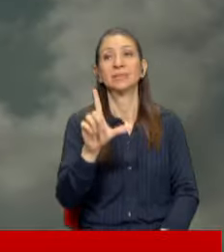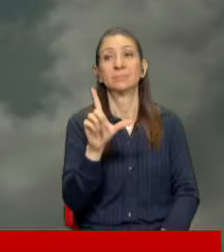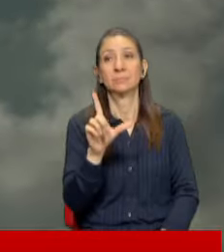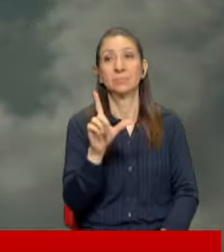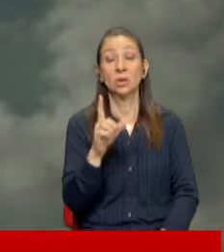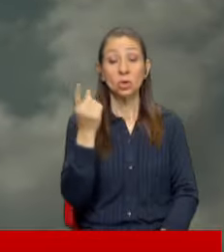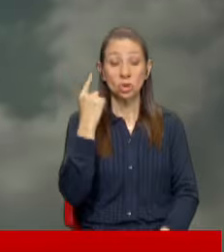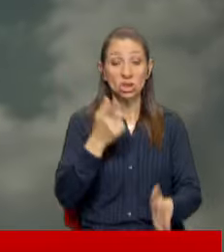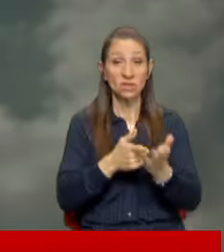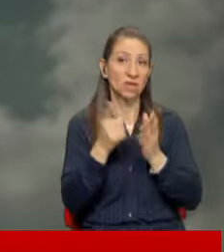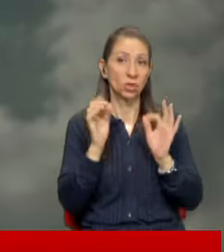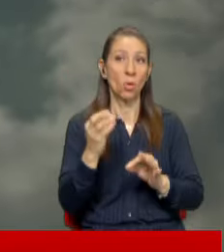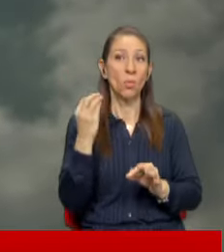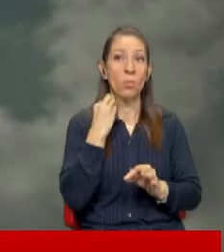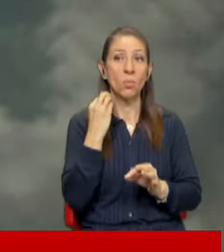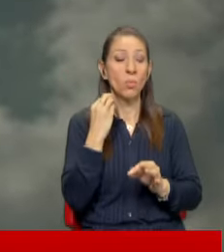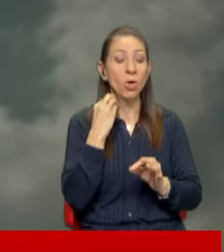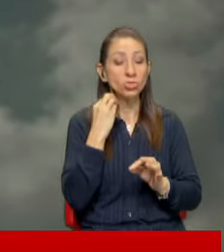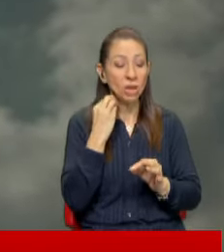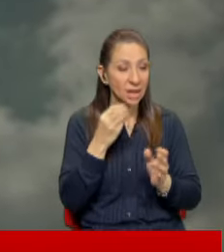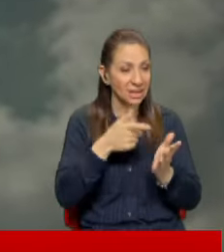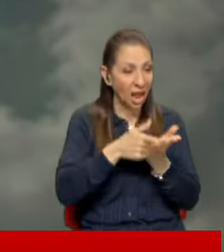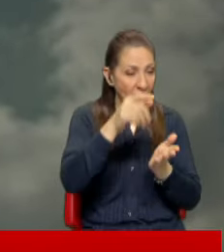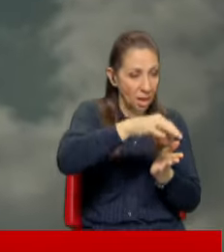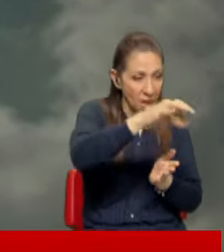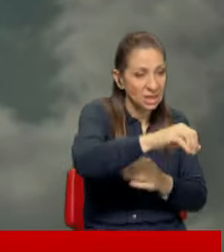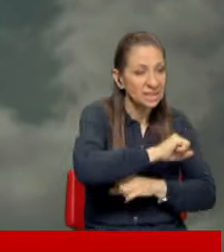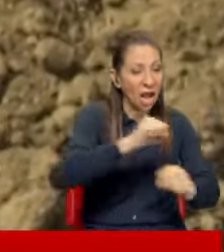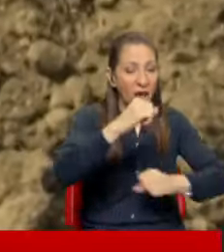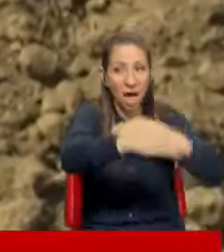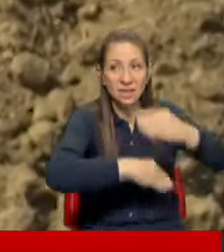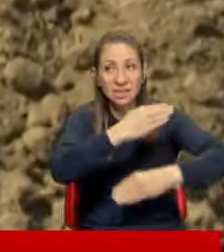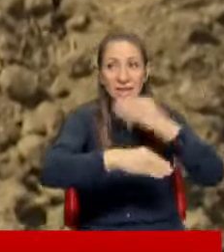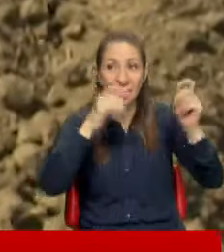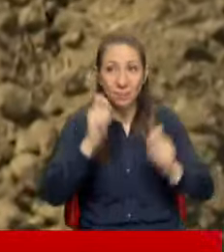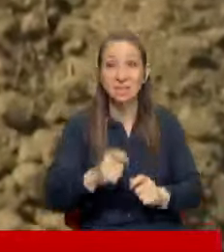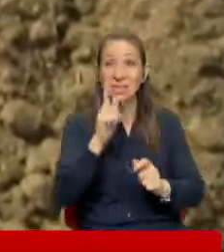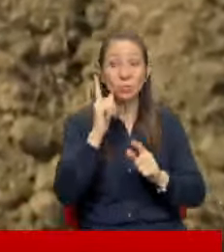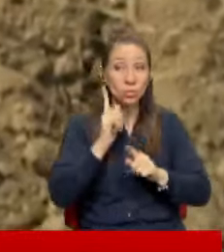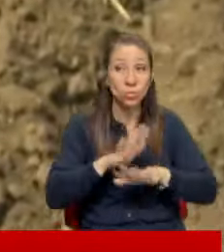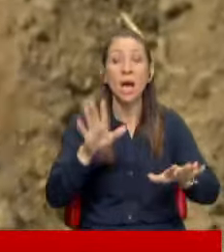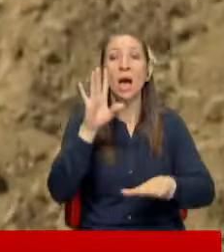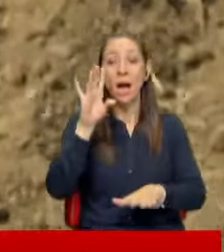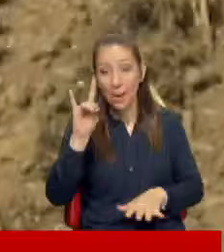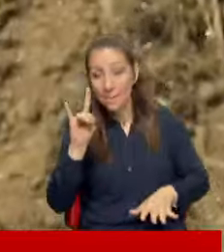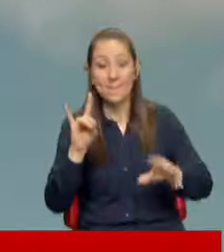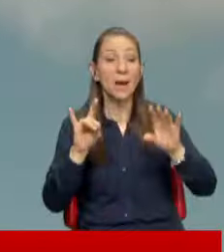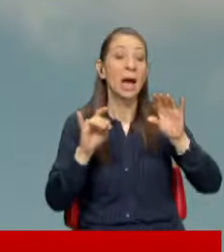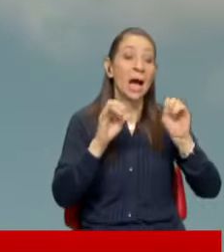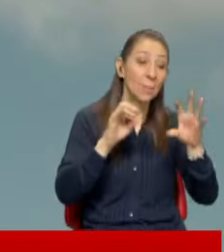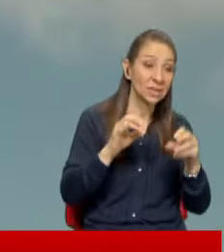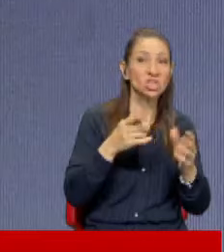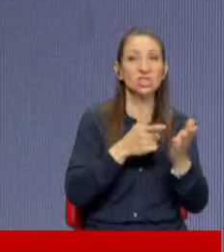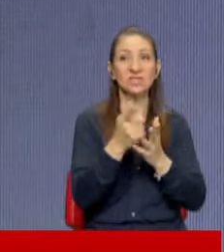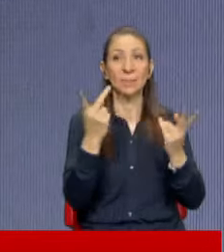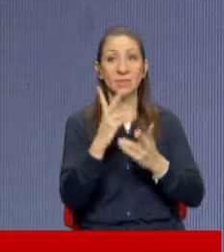Dün Çiftçiler günüydü borçla tarlasını ekip zararla hasat yapan Çiftçiler seslerini duyurmaya çalışırken AK Parti ve MHP'den de Çiftçilere